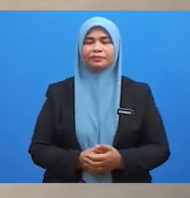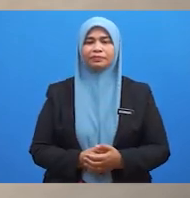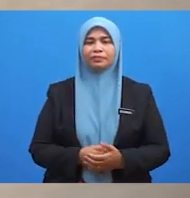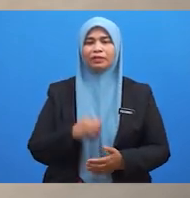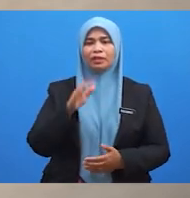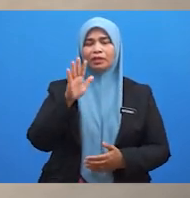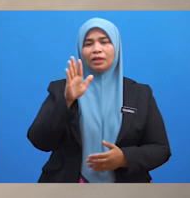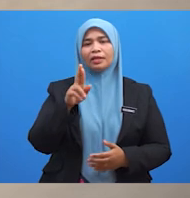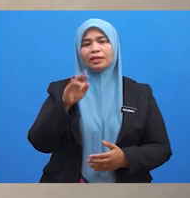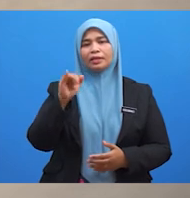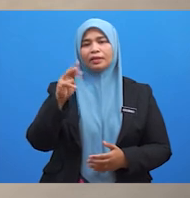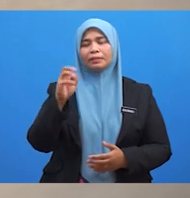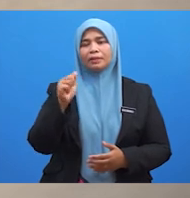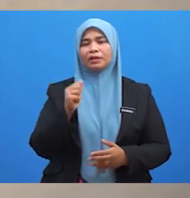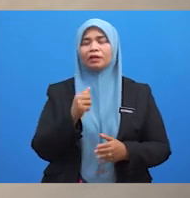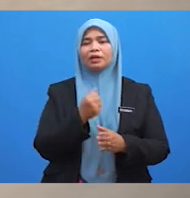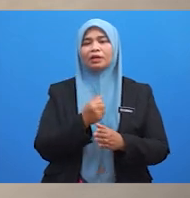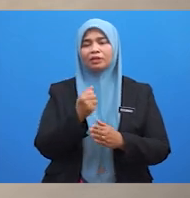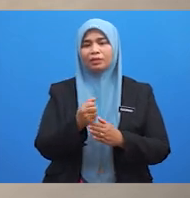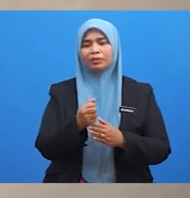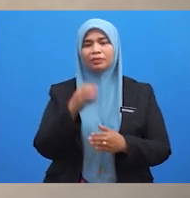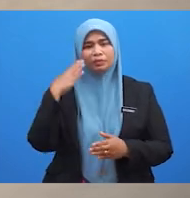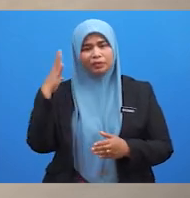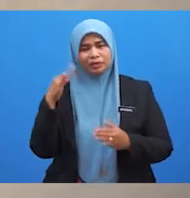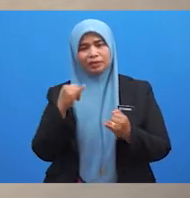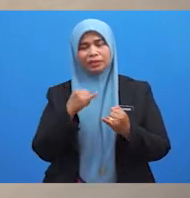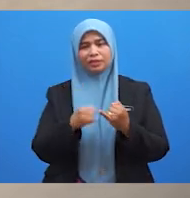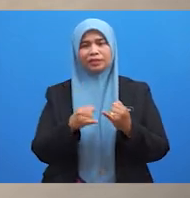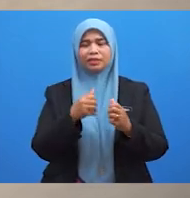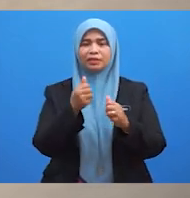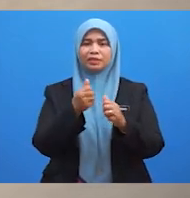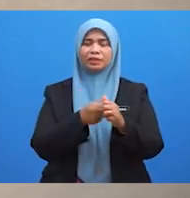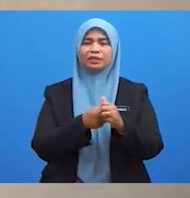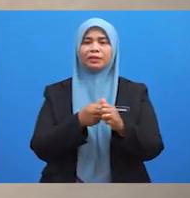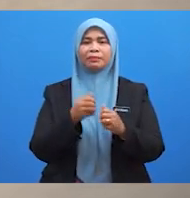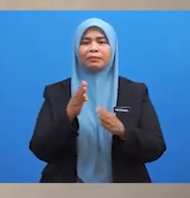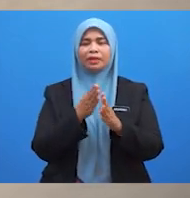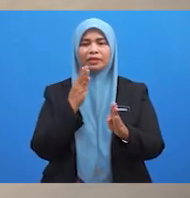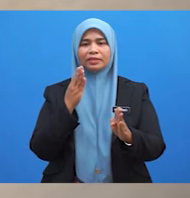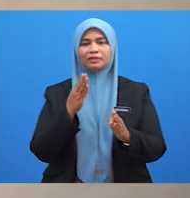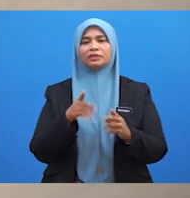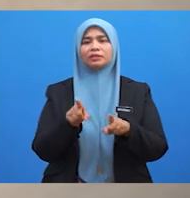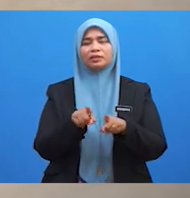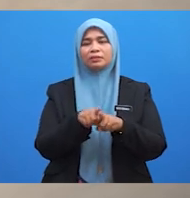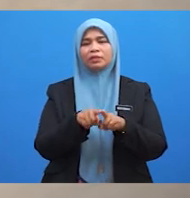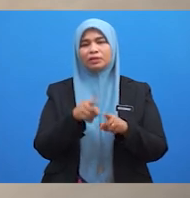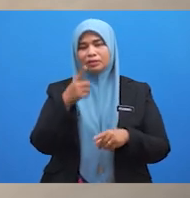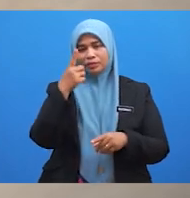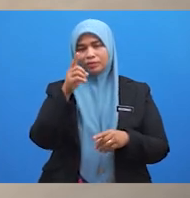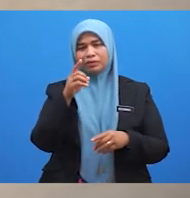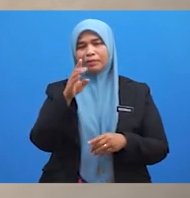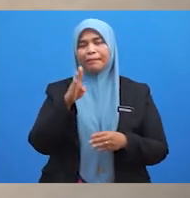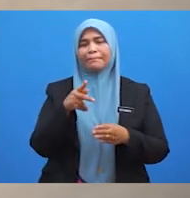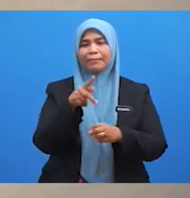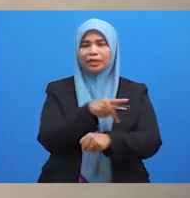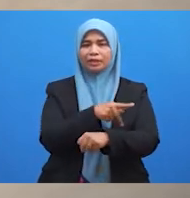Rima atau bunyi akhir di hujung setiap baris adalah sejajar. Bagi pantun empat